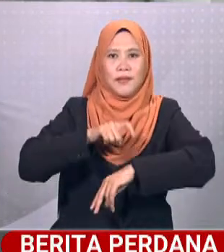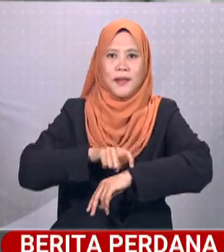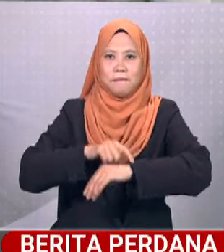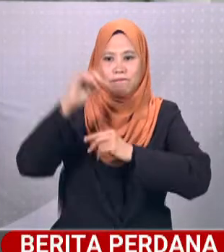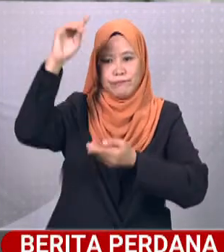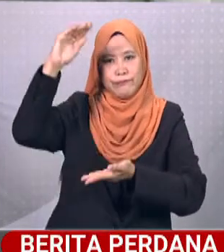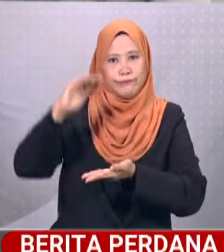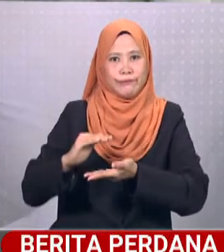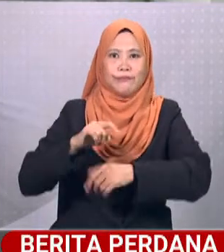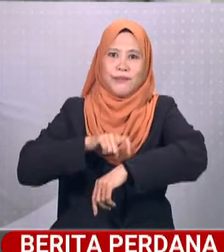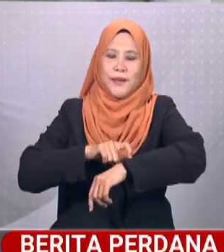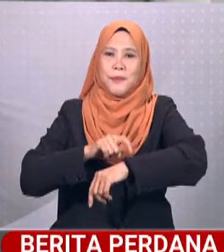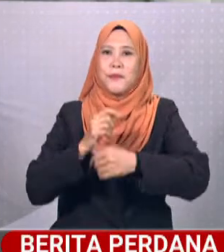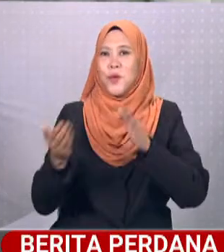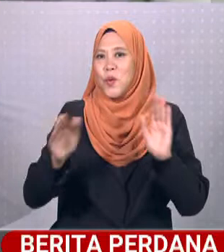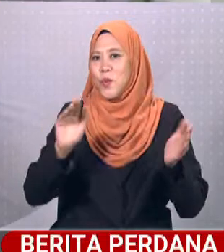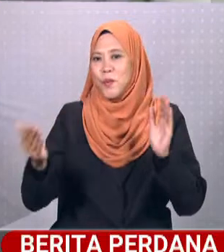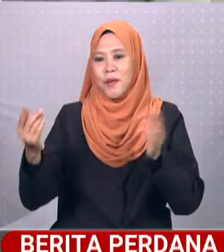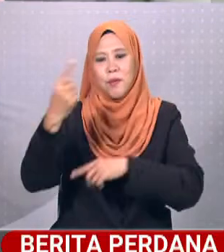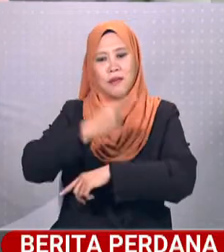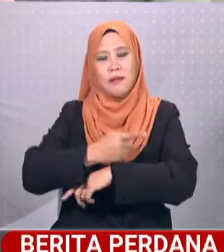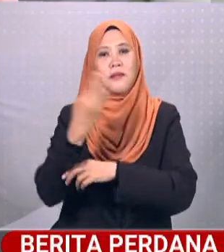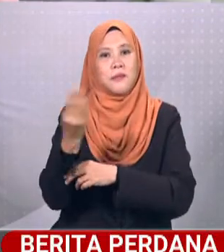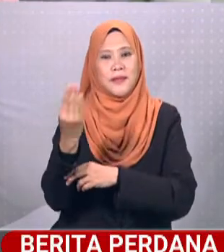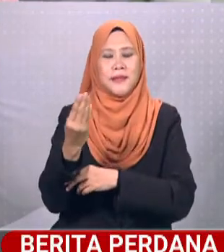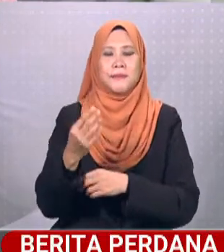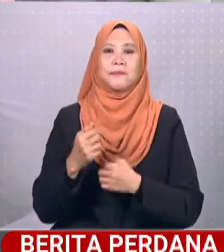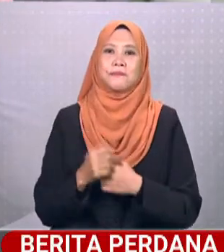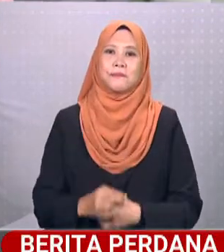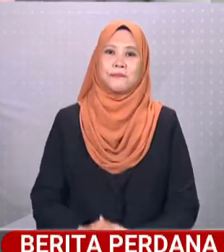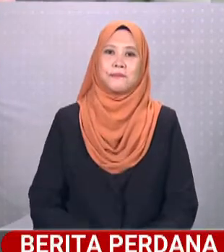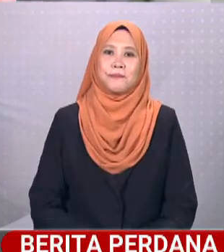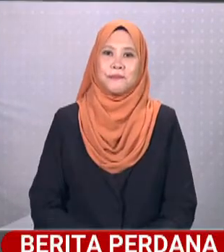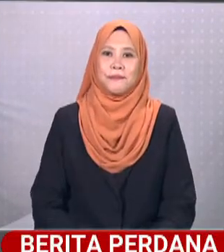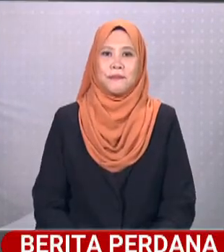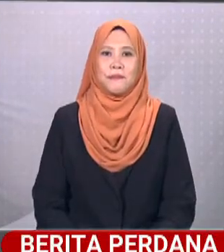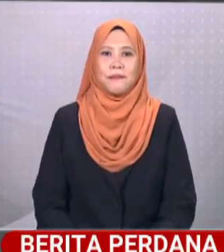operasinya berbanding hari biasa. Laporan Syamimi Saripan.